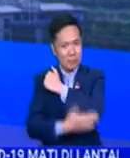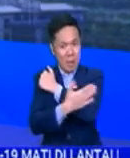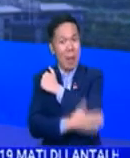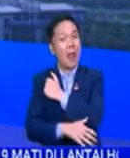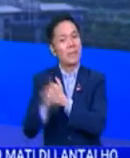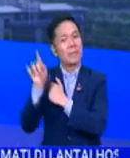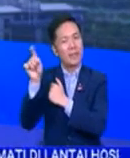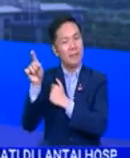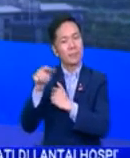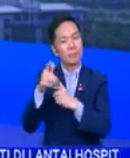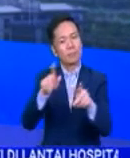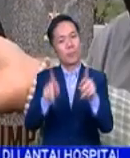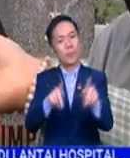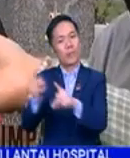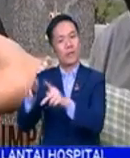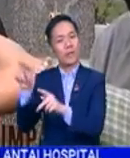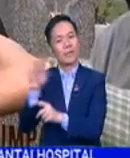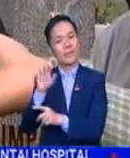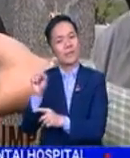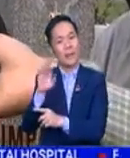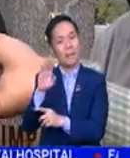masyarakat.